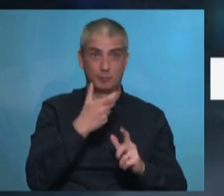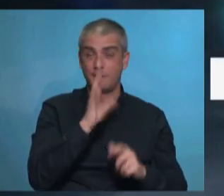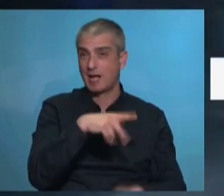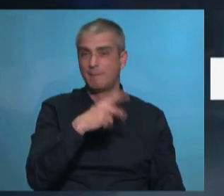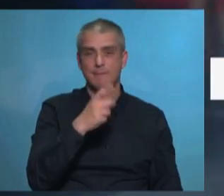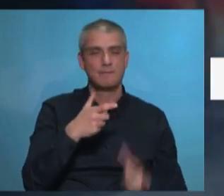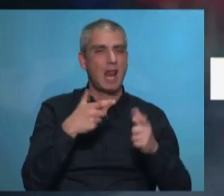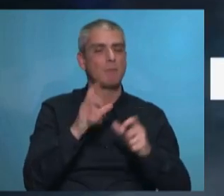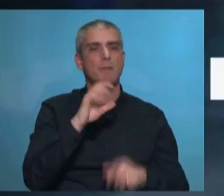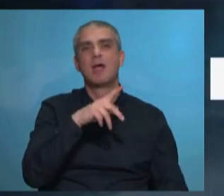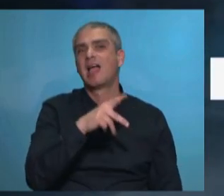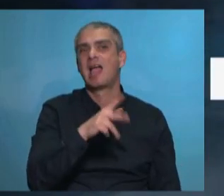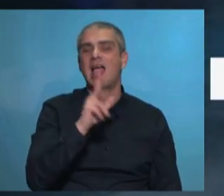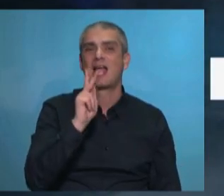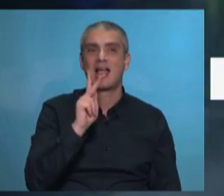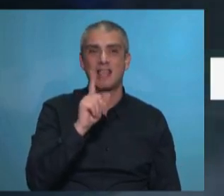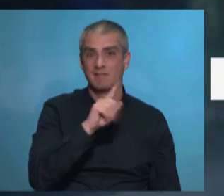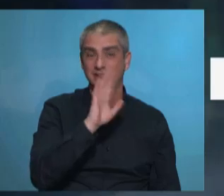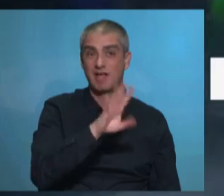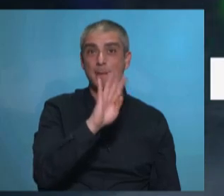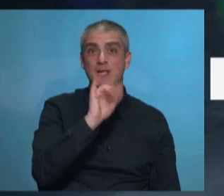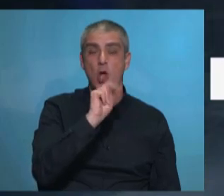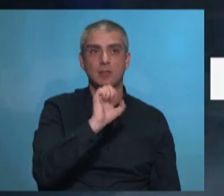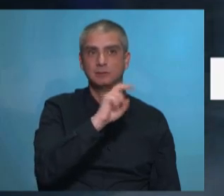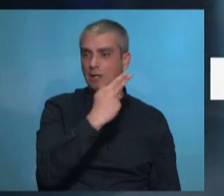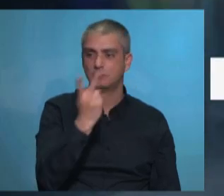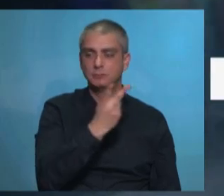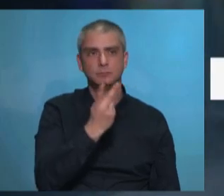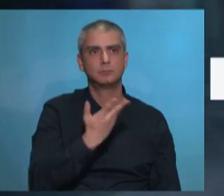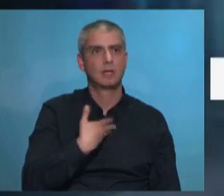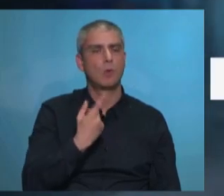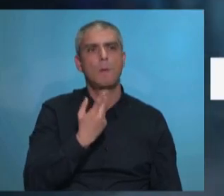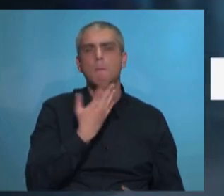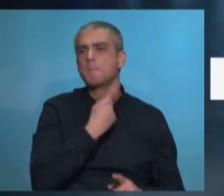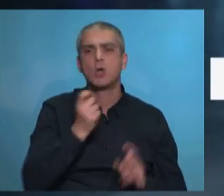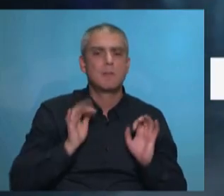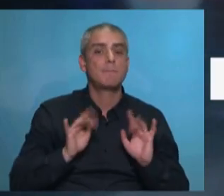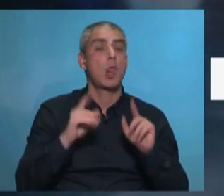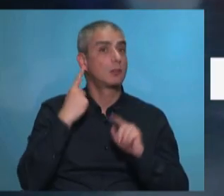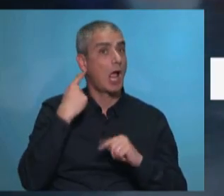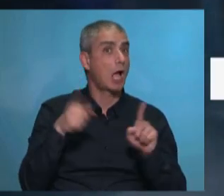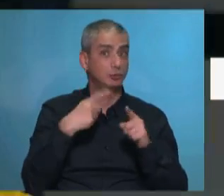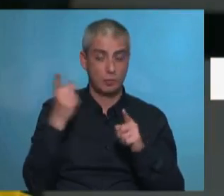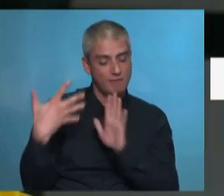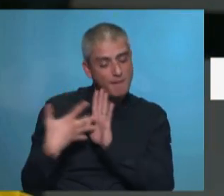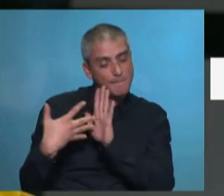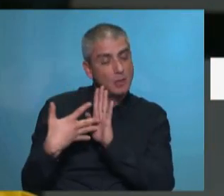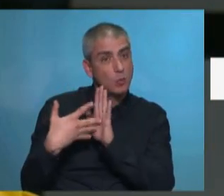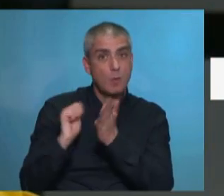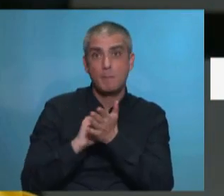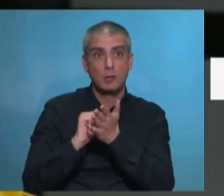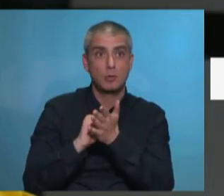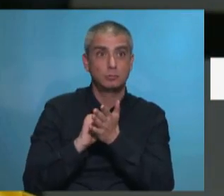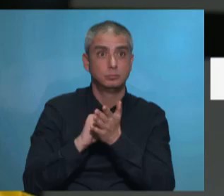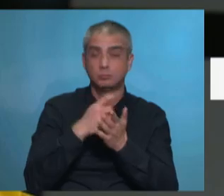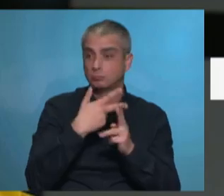ווסט, Life of Pablo, וגם למונייד של ביונסה, זכו למאות מיליוני השמעות, כשבפועל, לפי בדיקות שנעשו בעיתון הזה, בטיידל